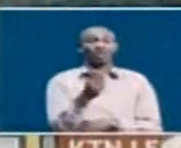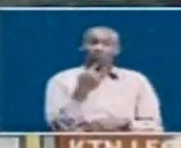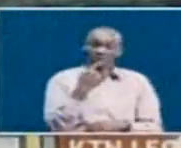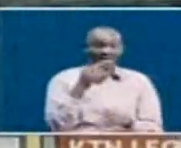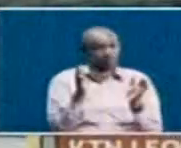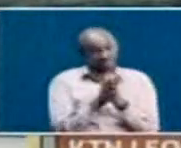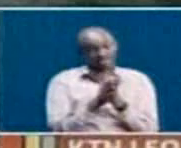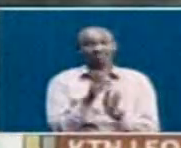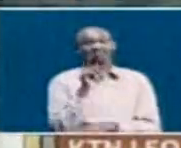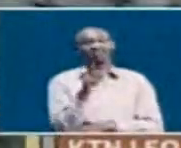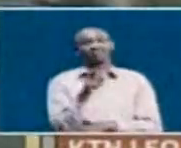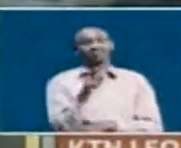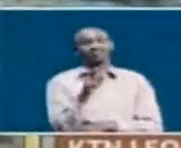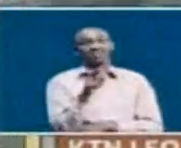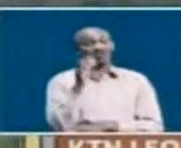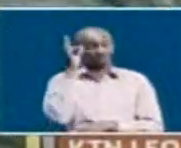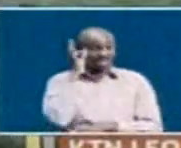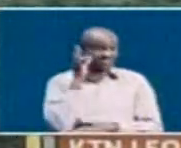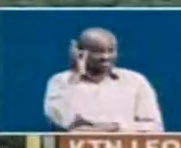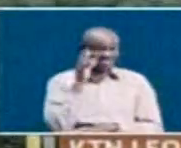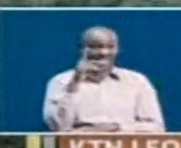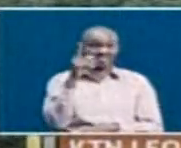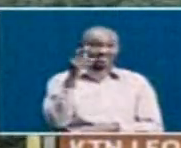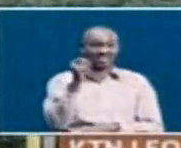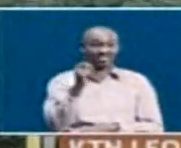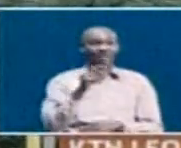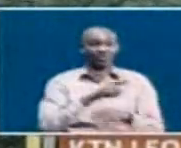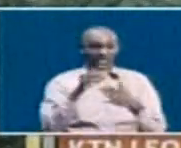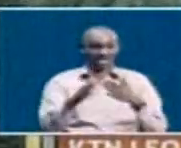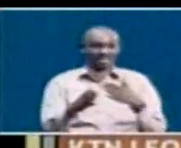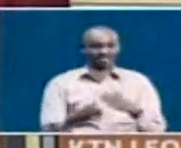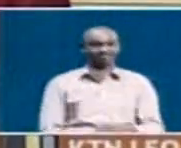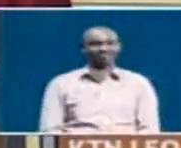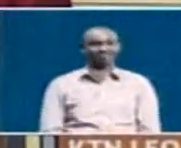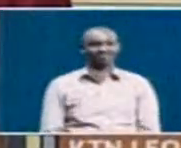na Karamojong. Francis Mtelaki, KTN Leo Wikendi.